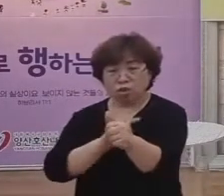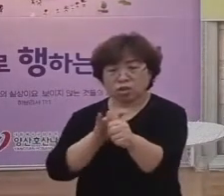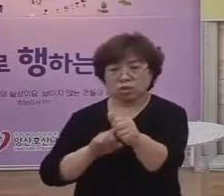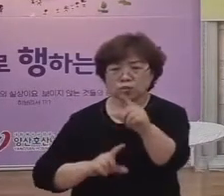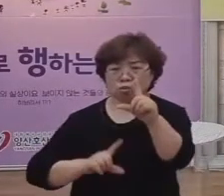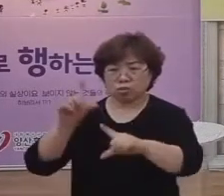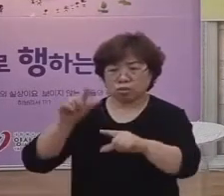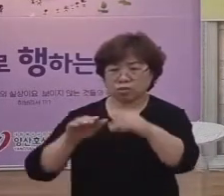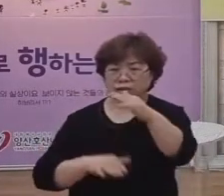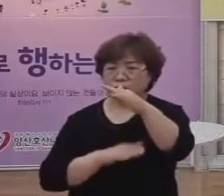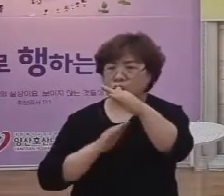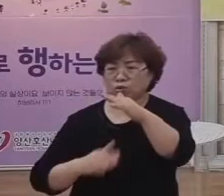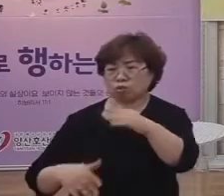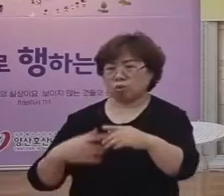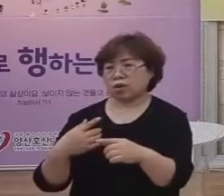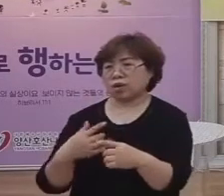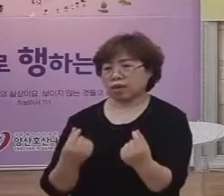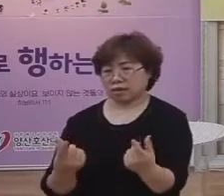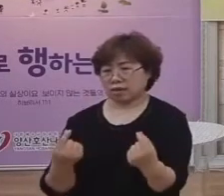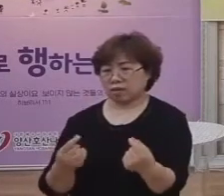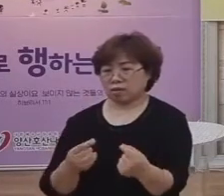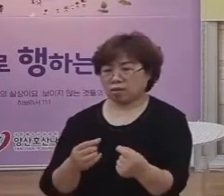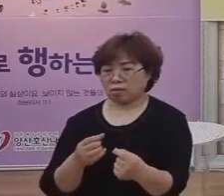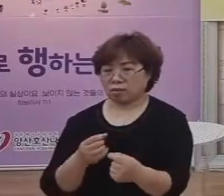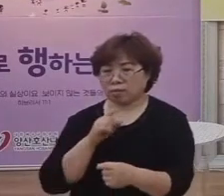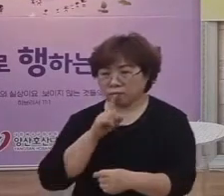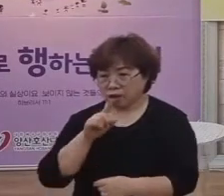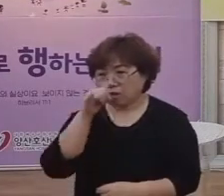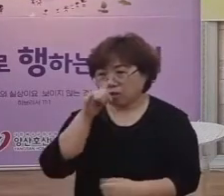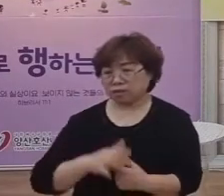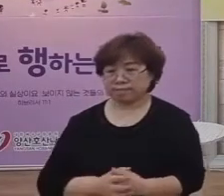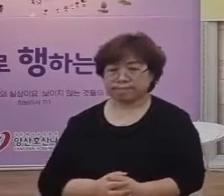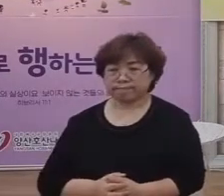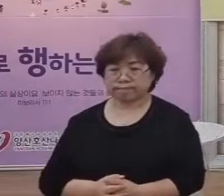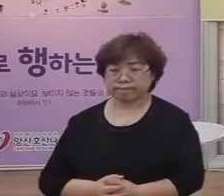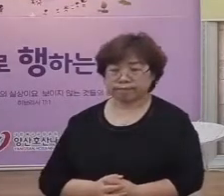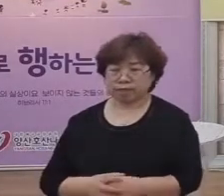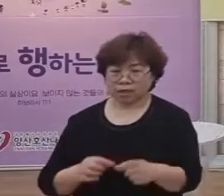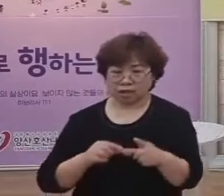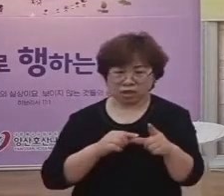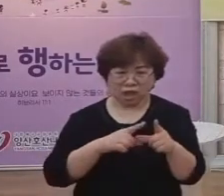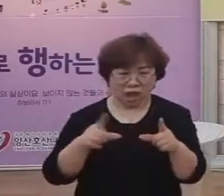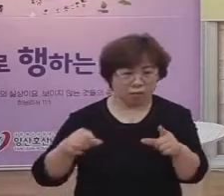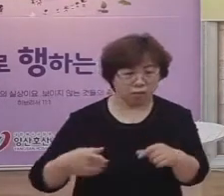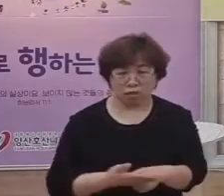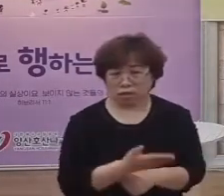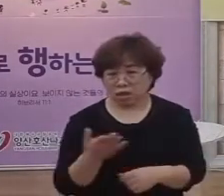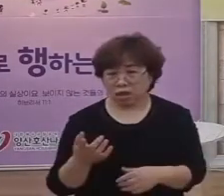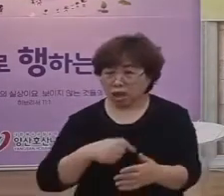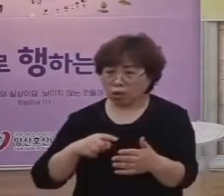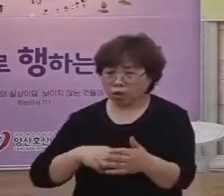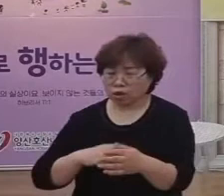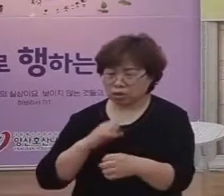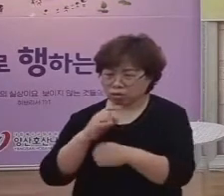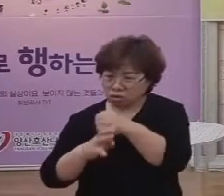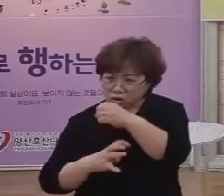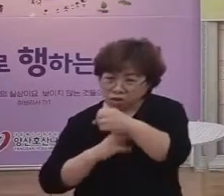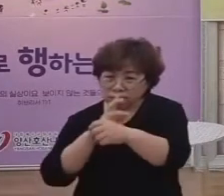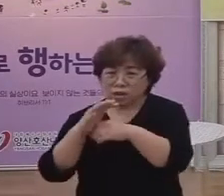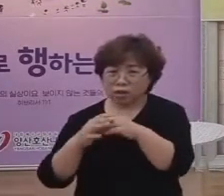심령을 꿰뚫고 알려주고 있는 모습입니다. 여러분 생각해 보세요. 여기에 대부분이 다 수십 년 신앙생활 하신 분들이에요.